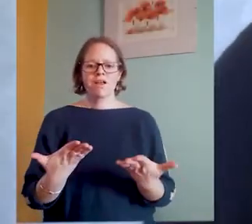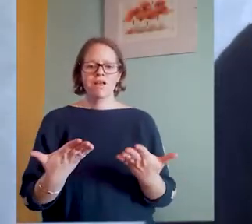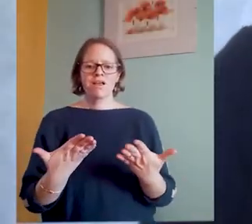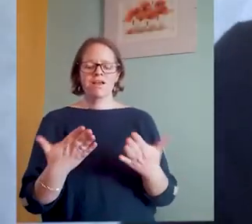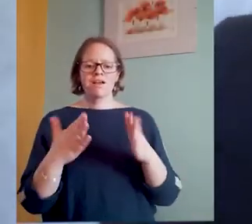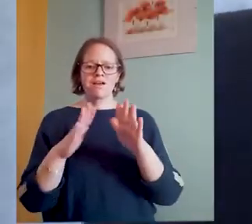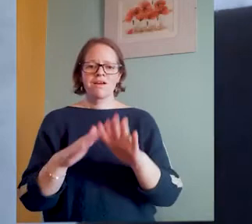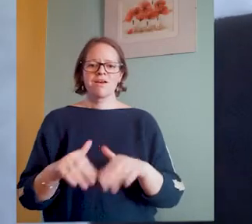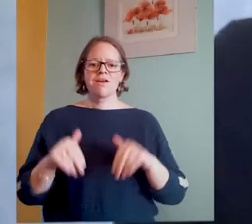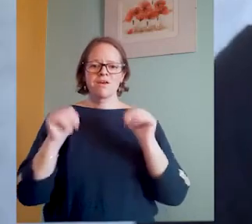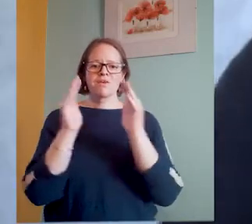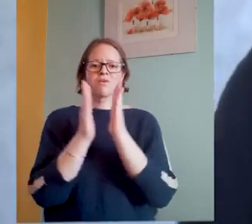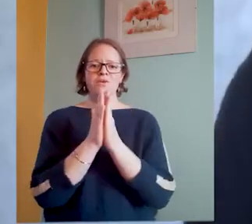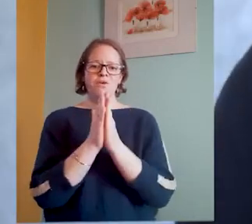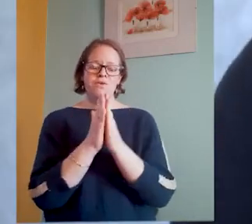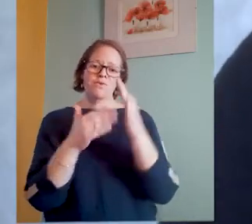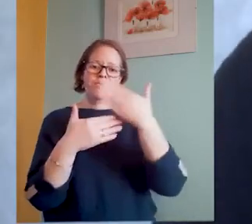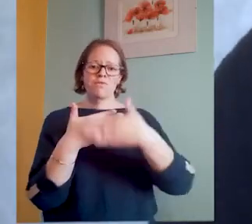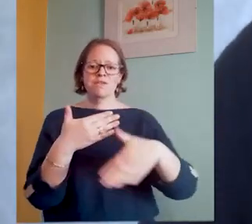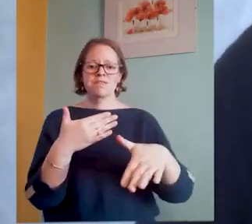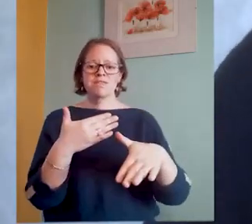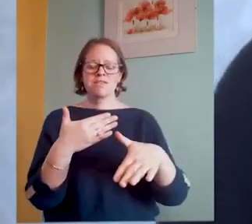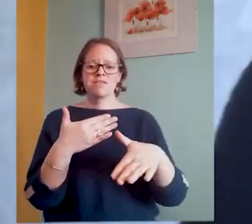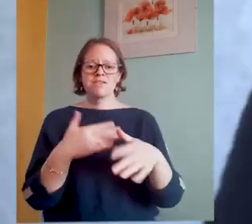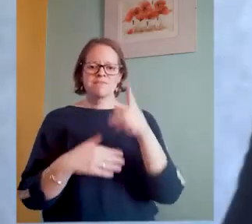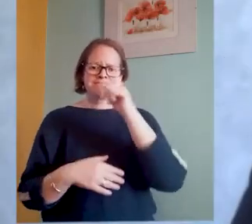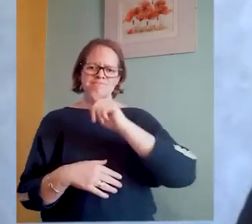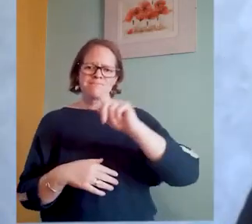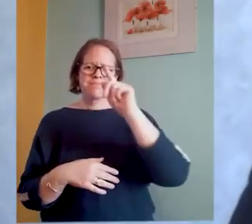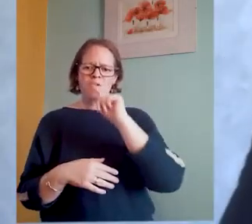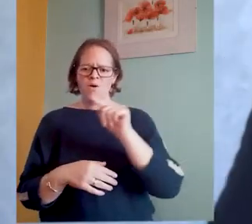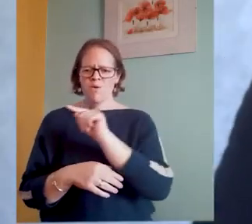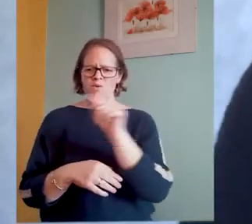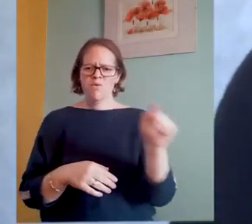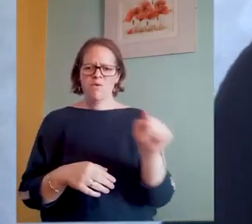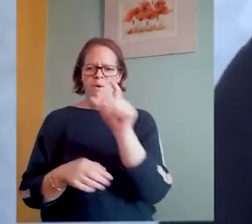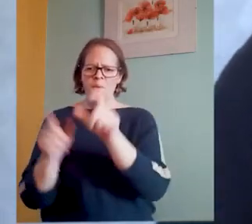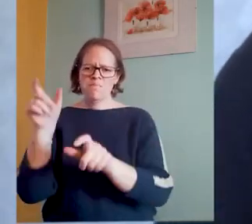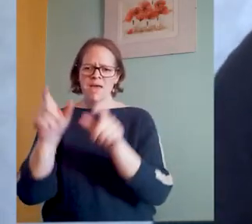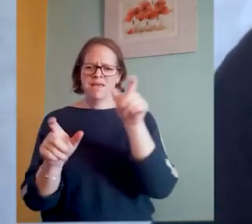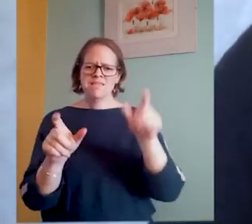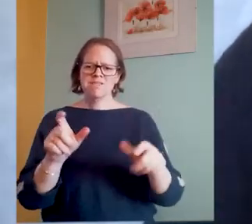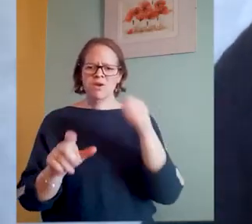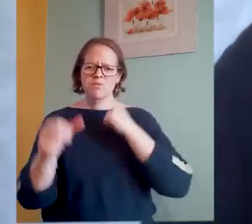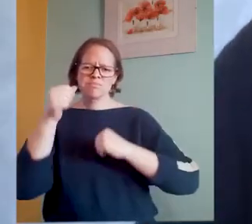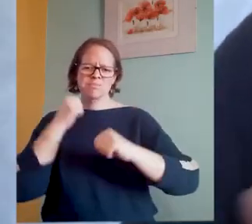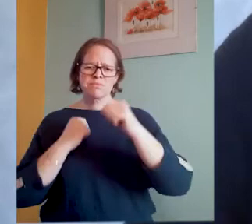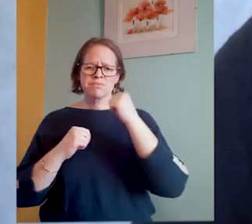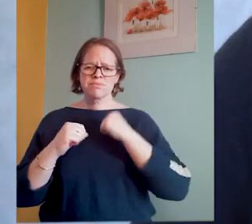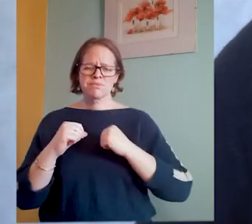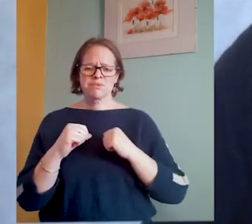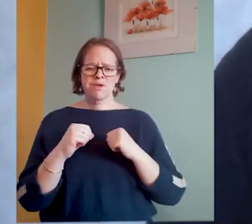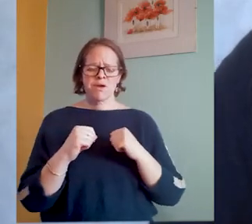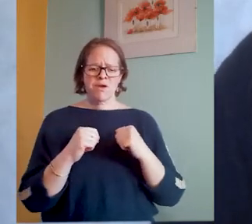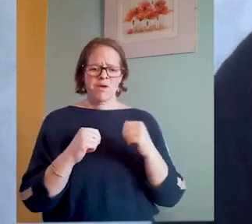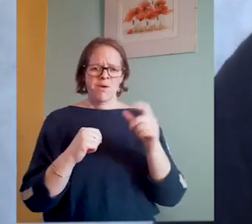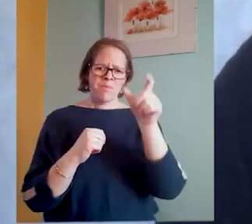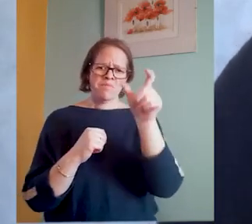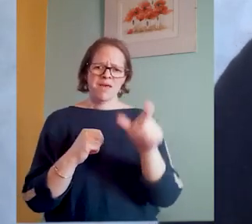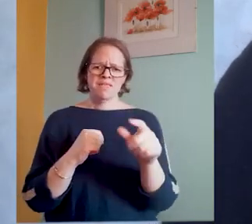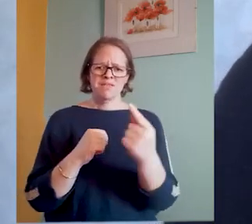Voilà, notre culte touche à sa fin. Pensons à ceux qui souffrent, pensons à ceux qui sont isolés